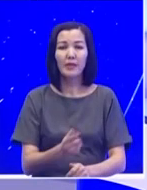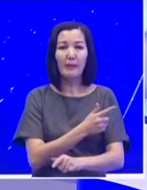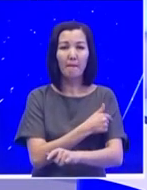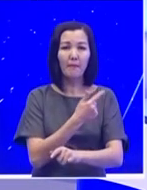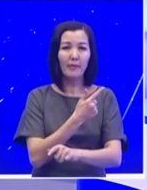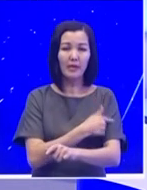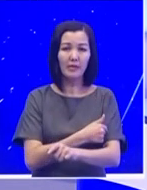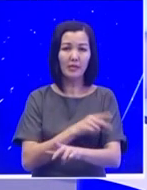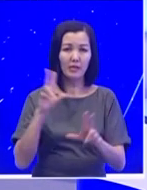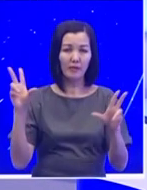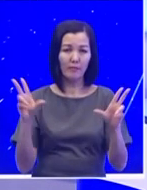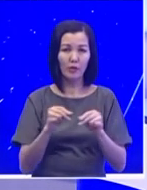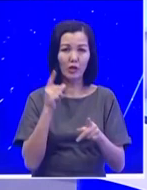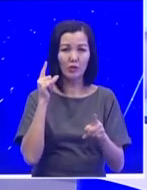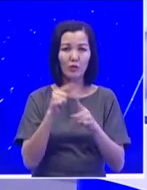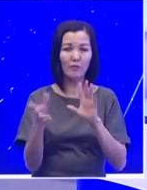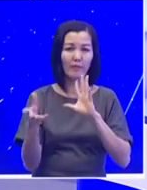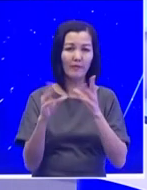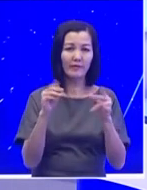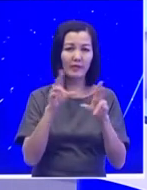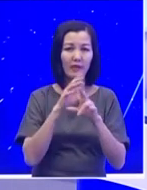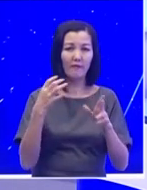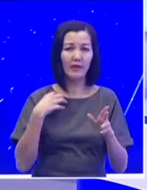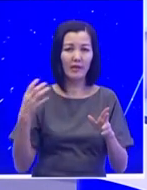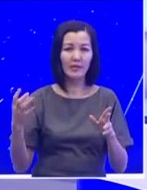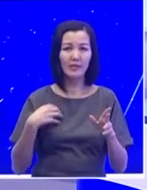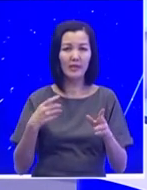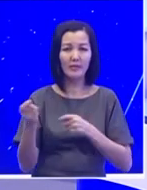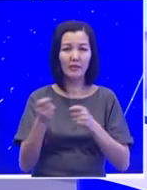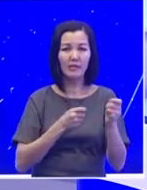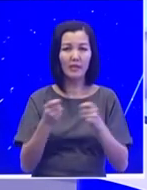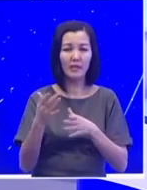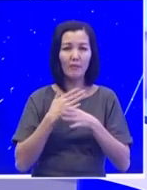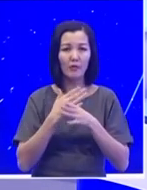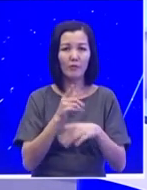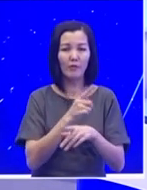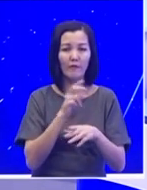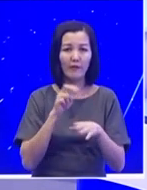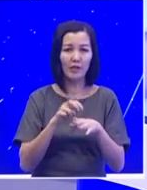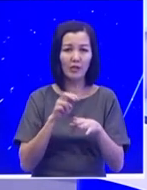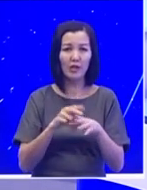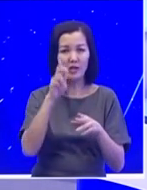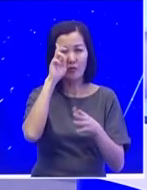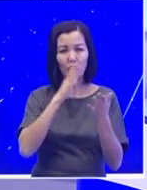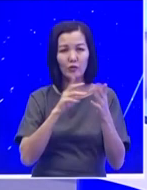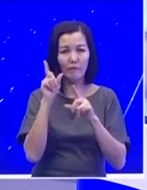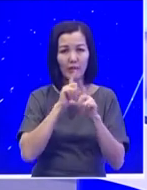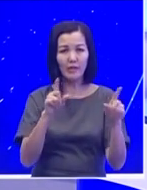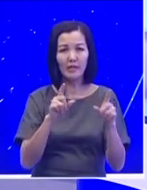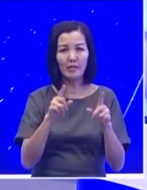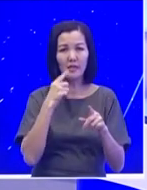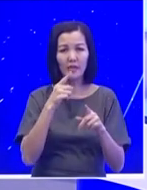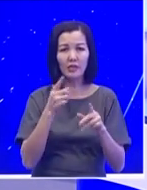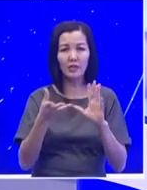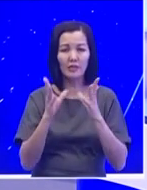Медики держат слово. По всей Франции складывают в себя административные полномочия врачей, работающие в государственных больницах. Речь прежде всего идет